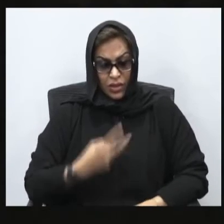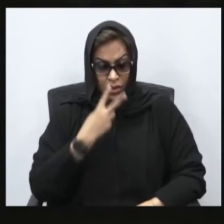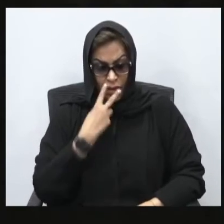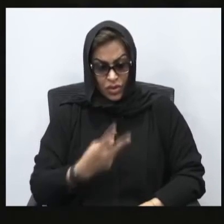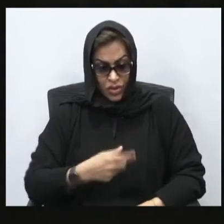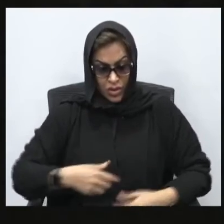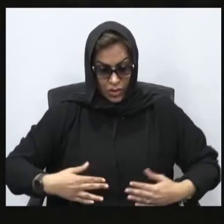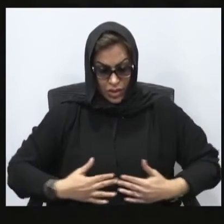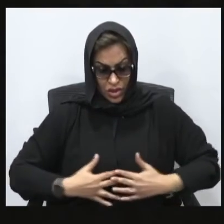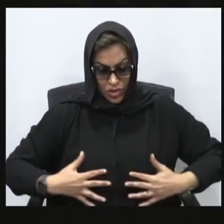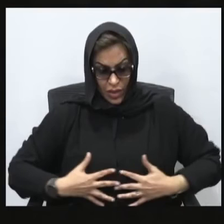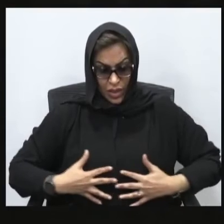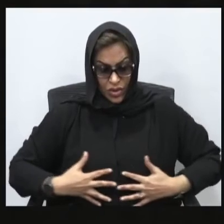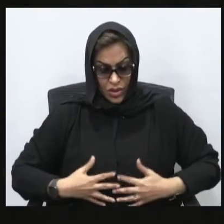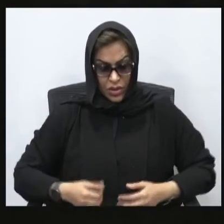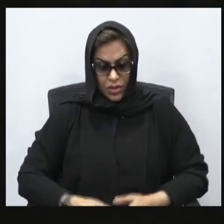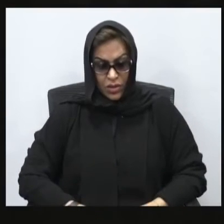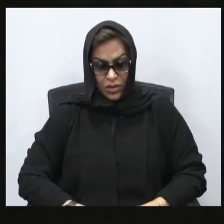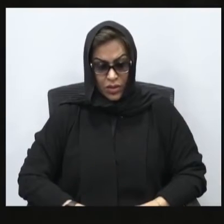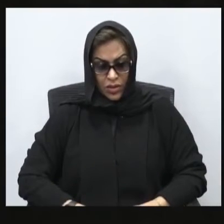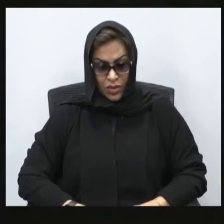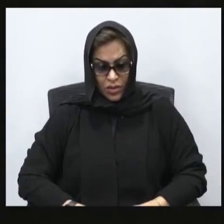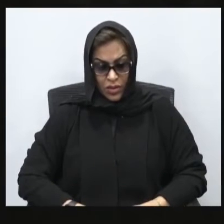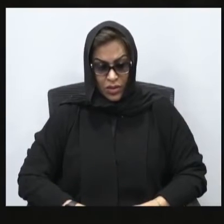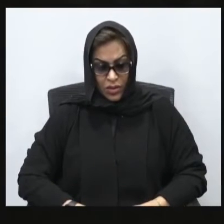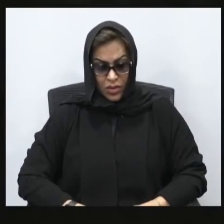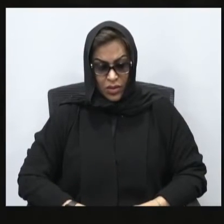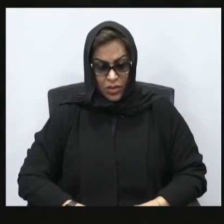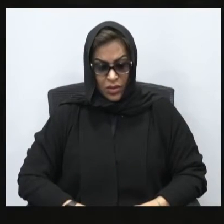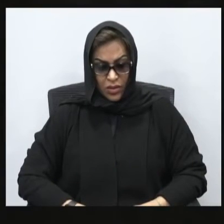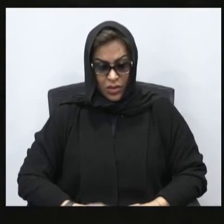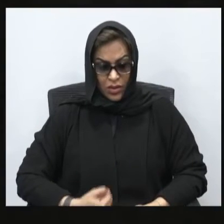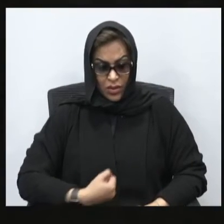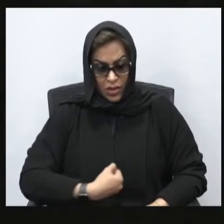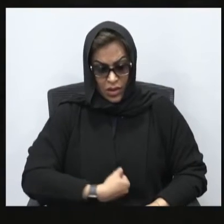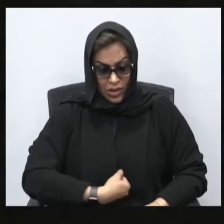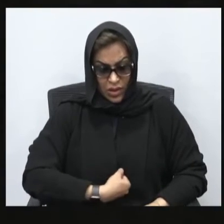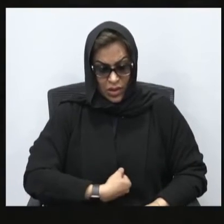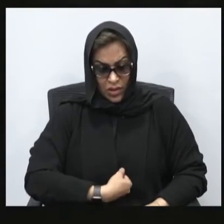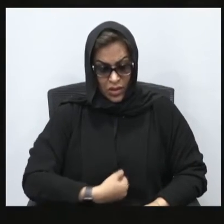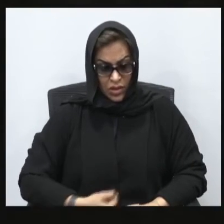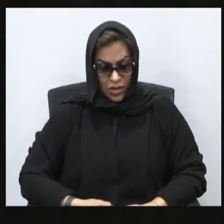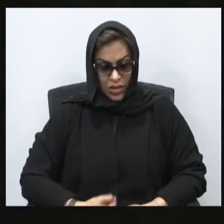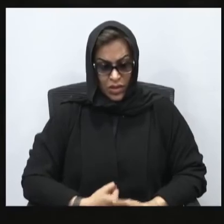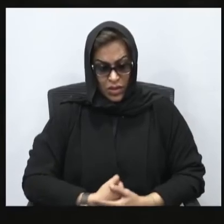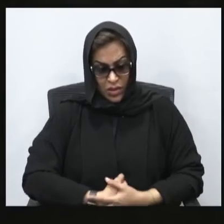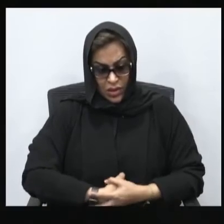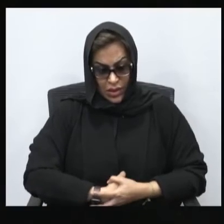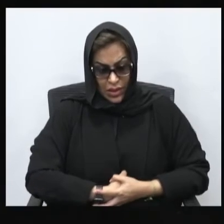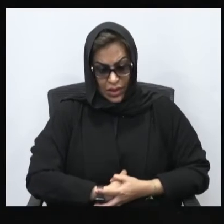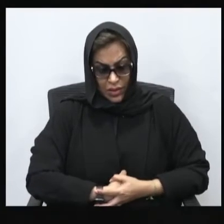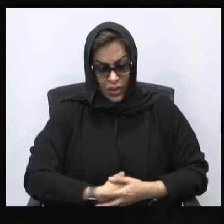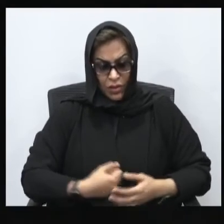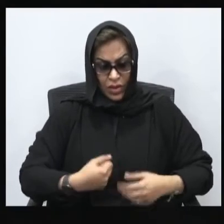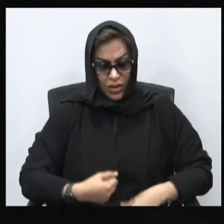الحجاب الحاجز صح لذلك لابد ان تكون عند الحجاب الحاجز في التجويف البطني فبالتالي حتكون الضغطه